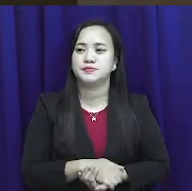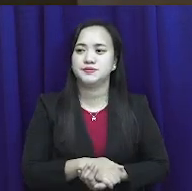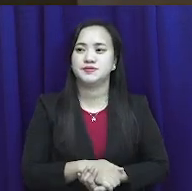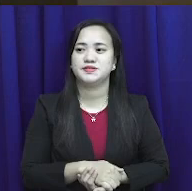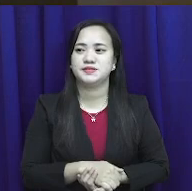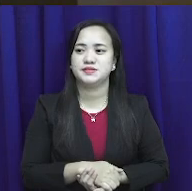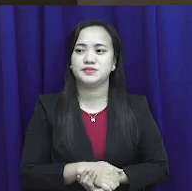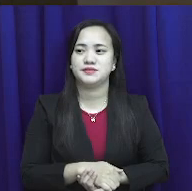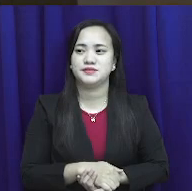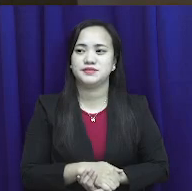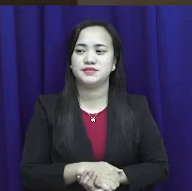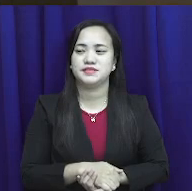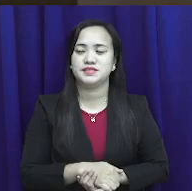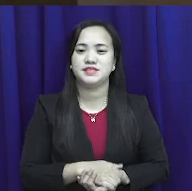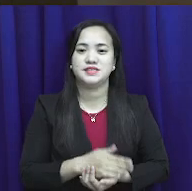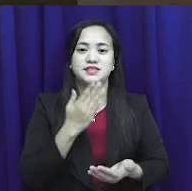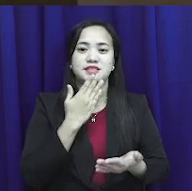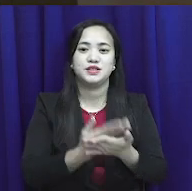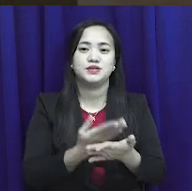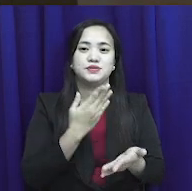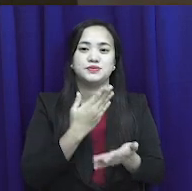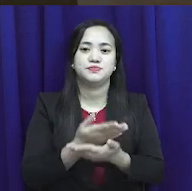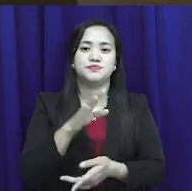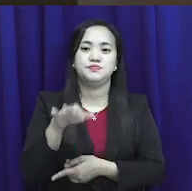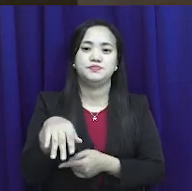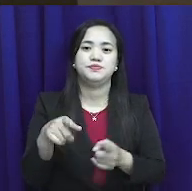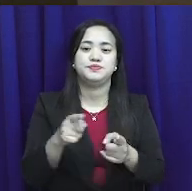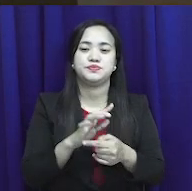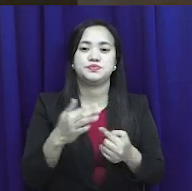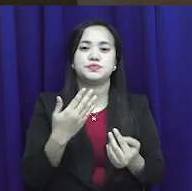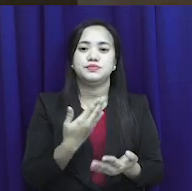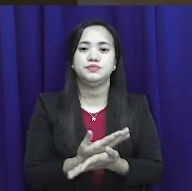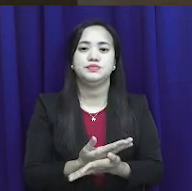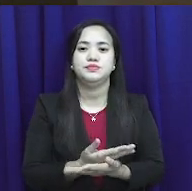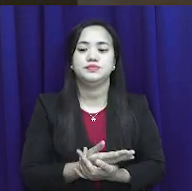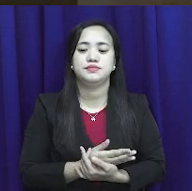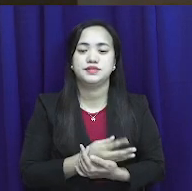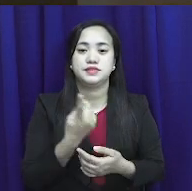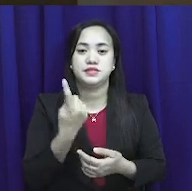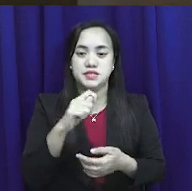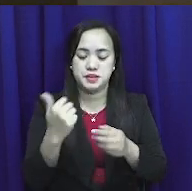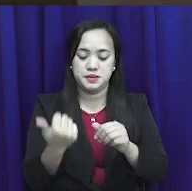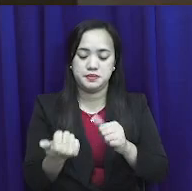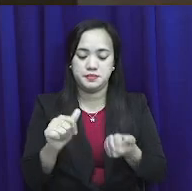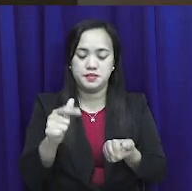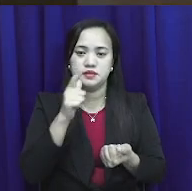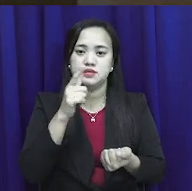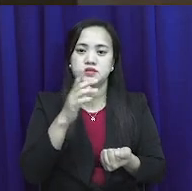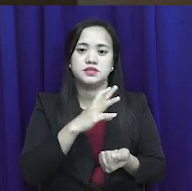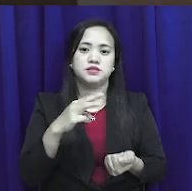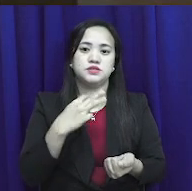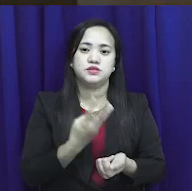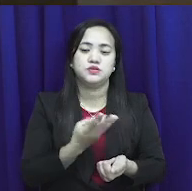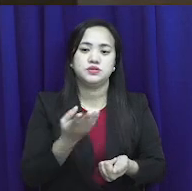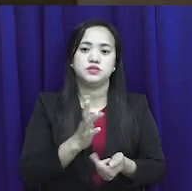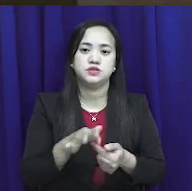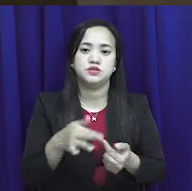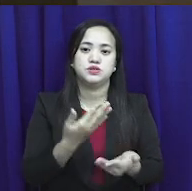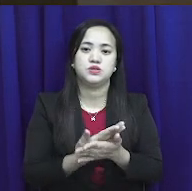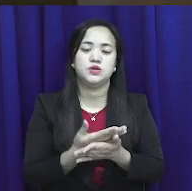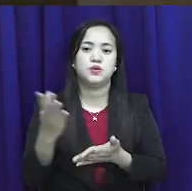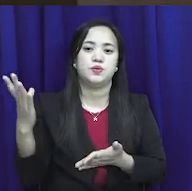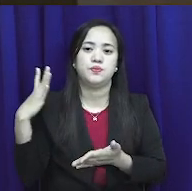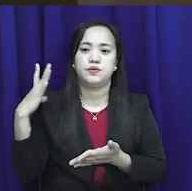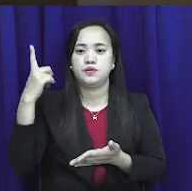Ay naku magandang magandang tanghali po sa lahat muli Andito ang the Baptist lunch ang talagang inaabangan ng mga nanays